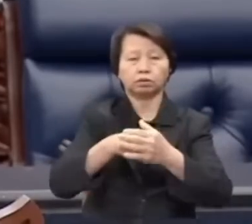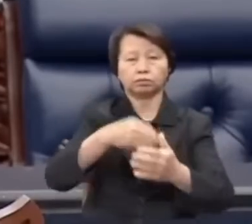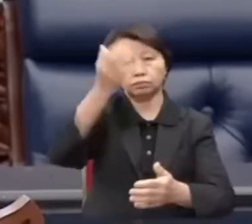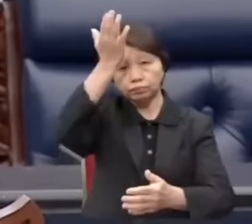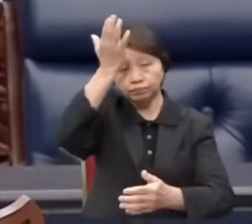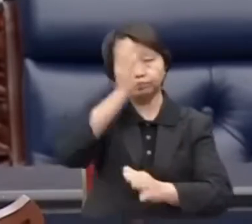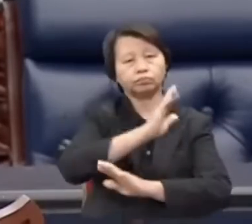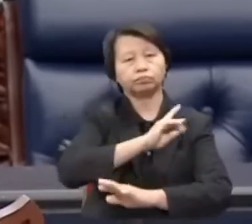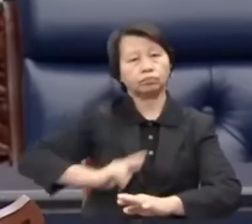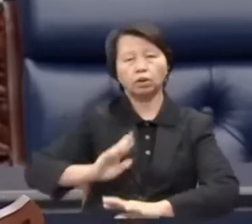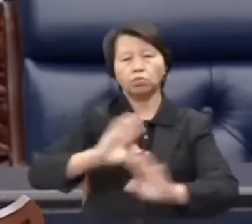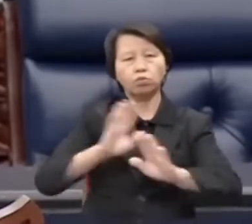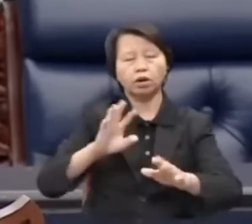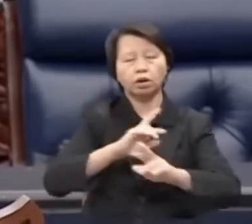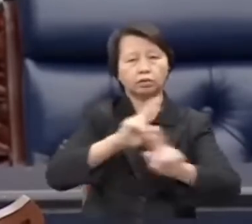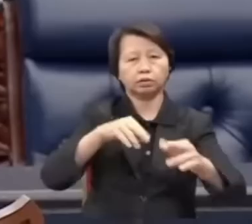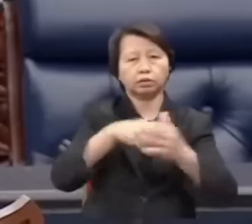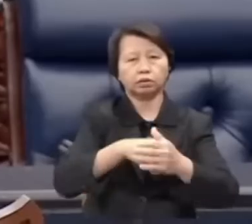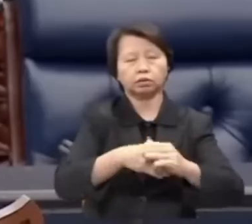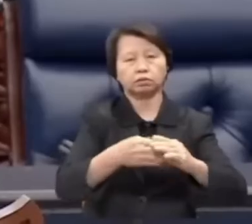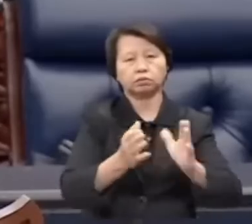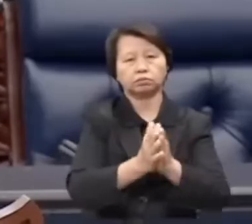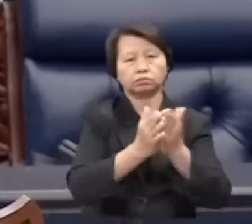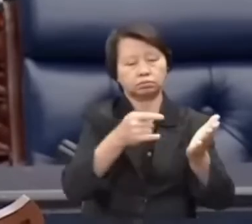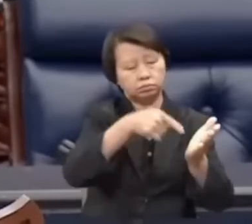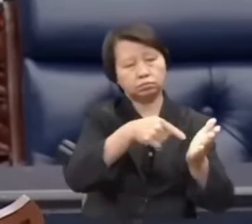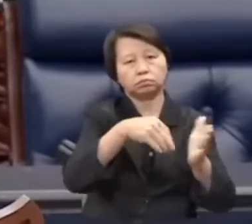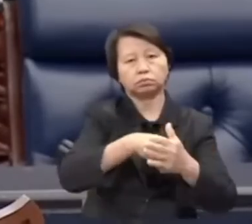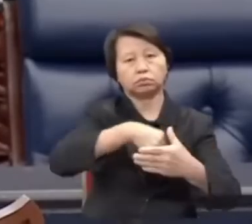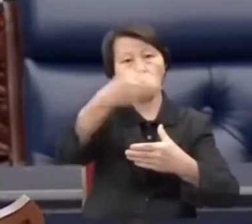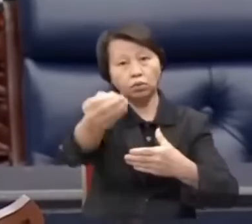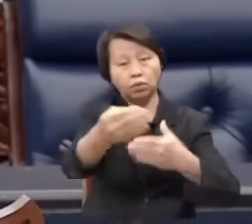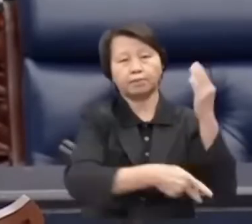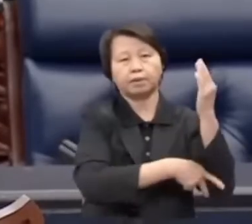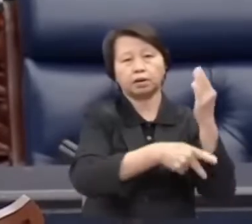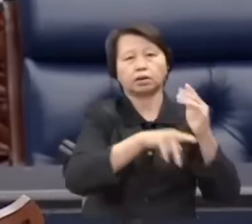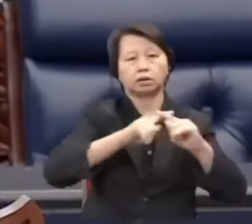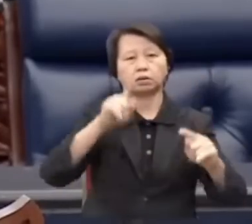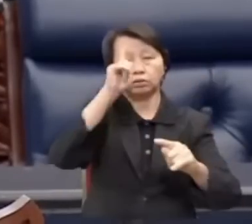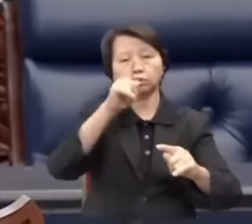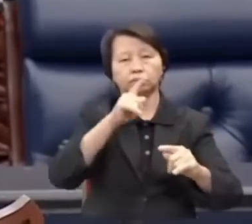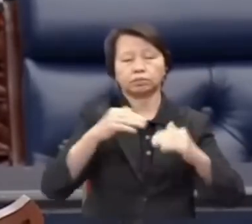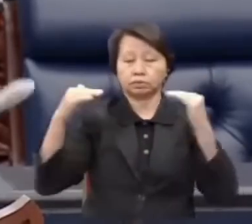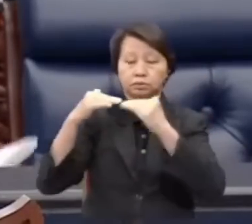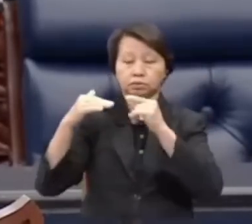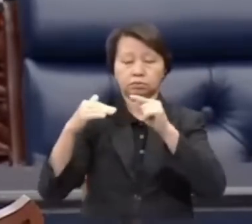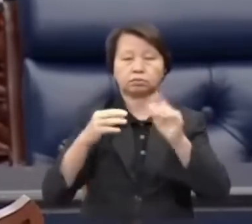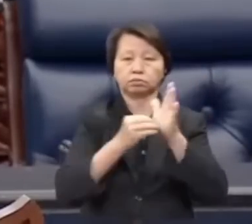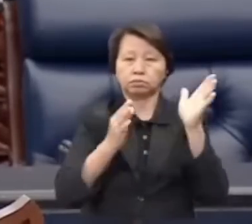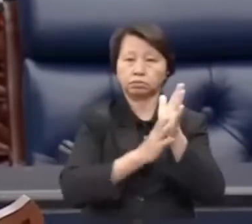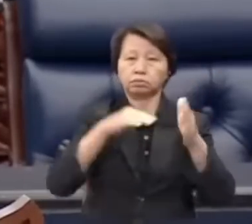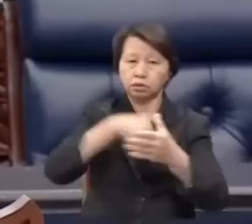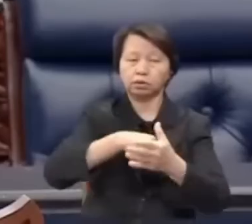bukan hanya tersedia dalam sepatunya Nila itu mesti digagaskan dalam